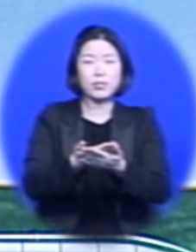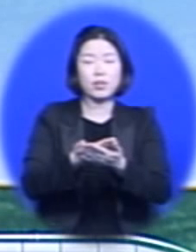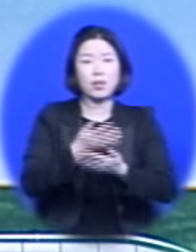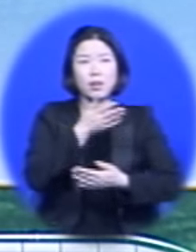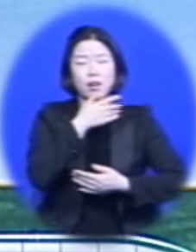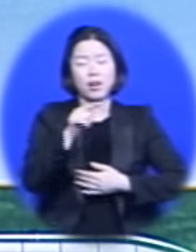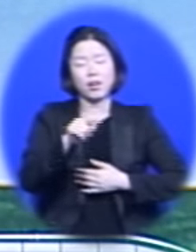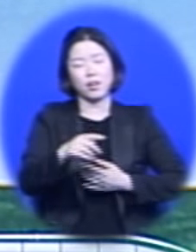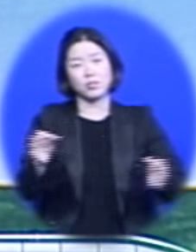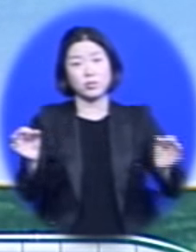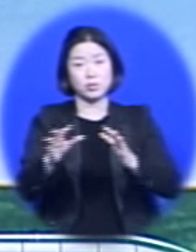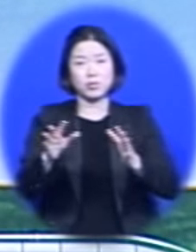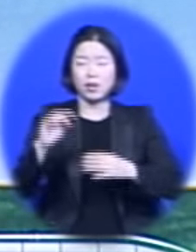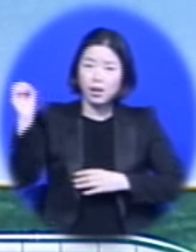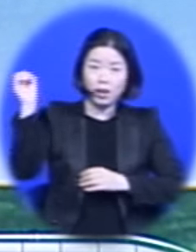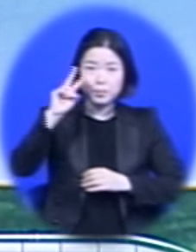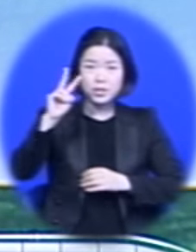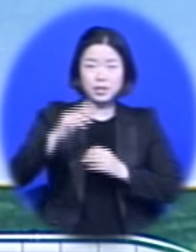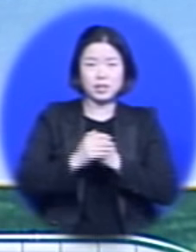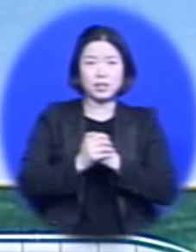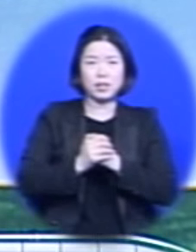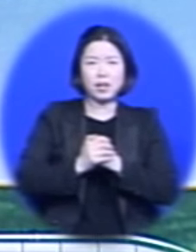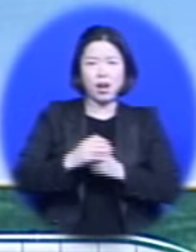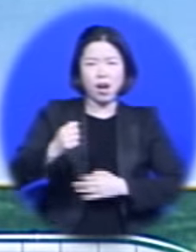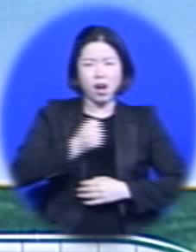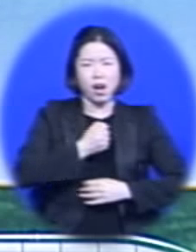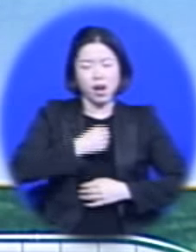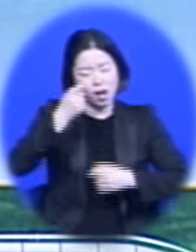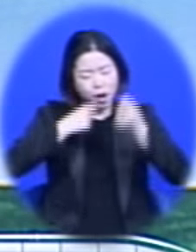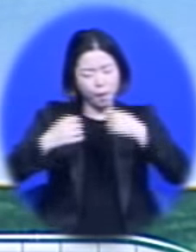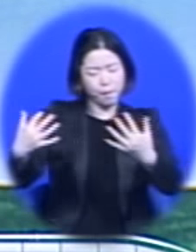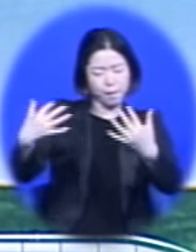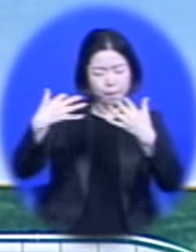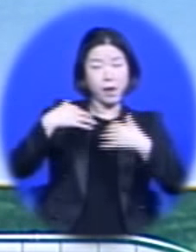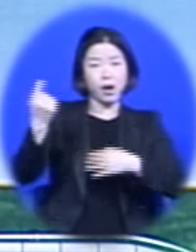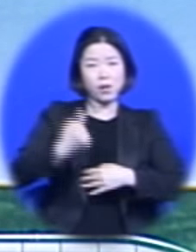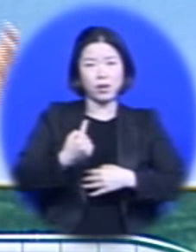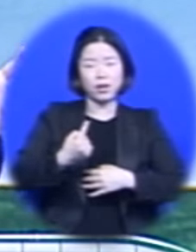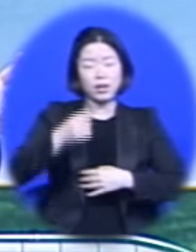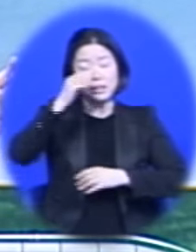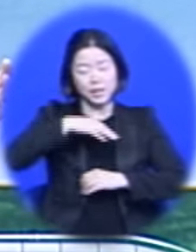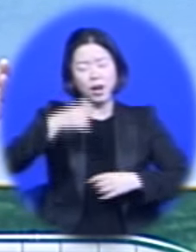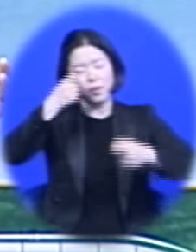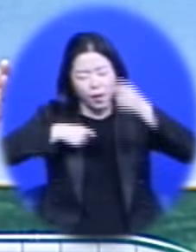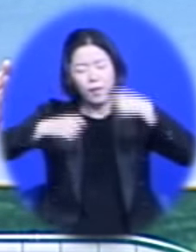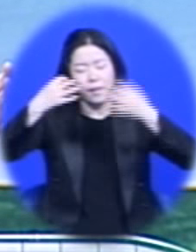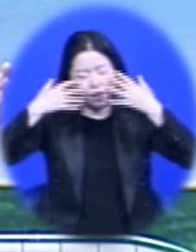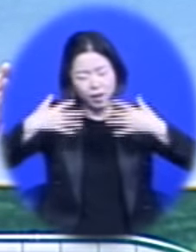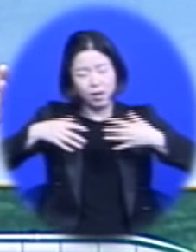그 순간에 갑자기 애통함이 밀려오는데 그냥 펑펑